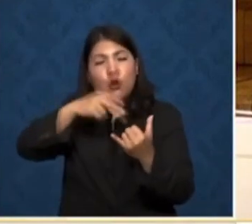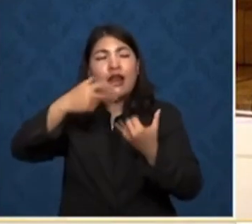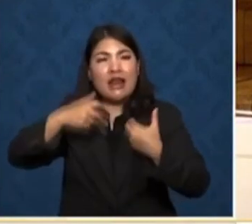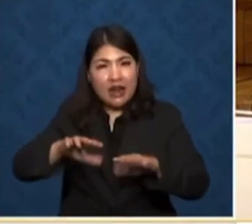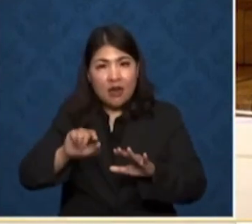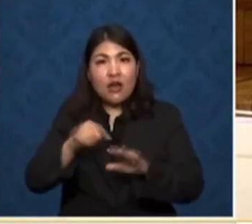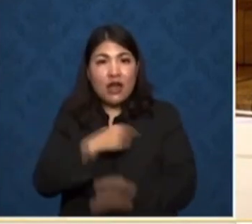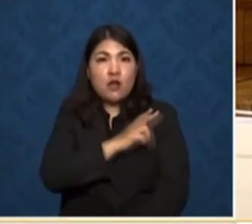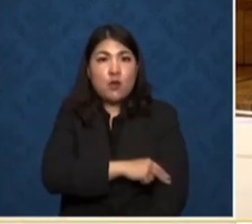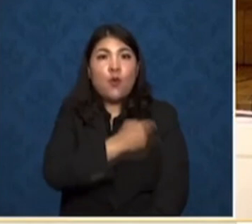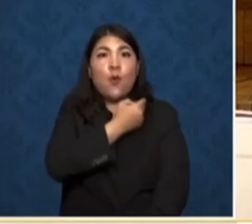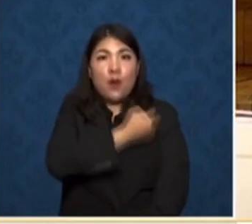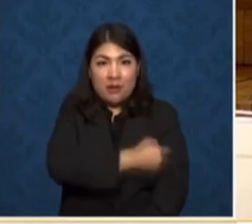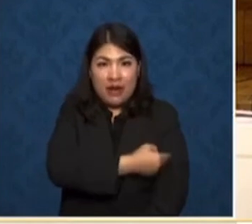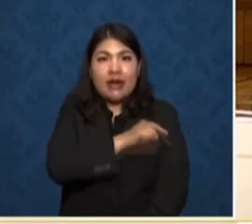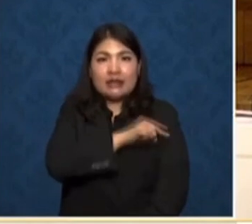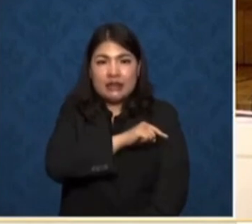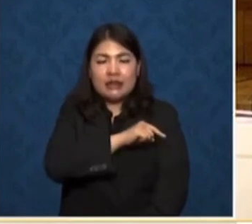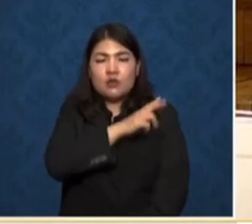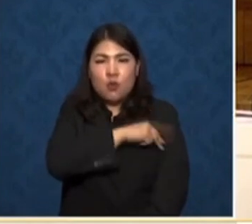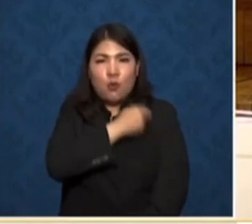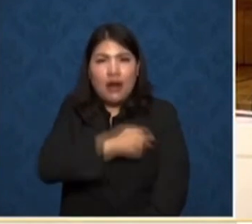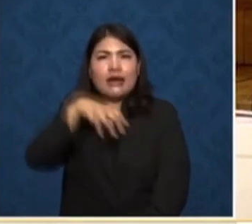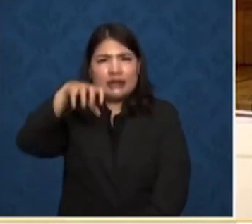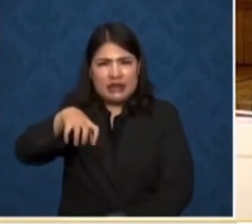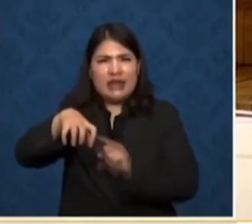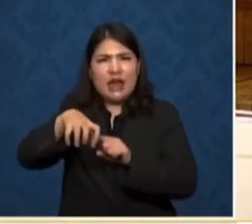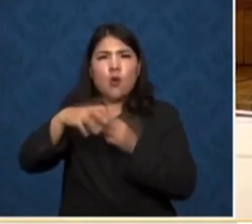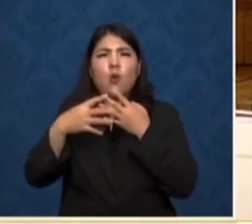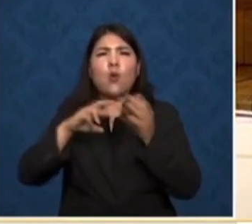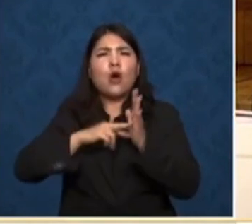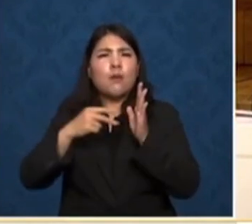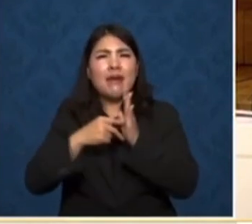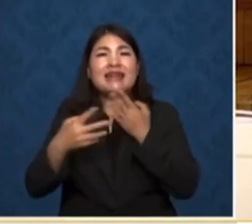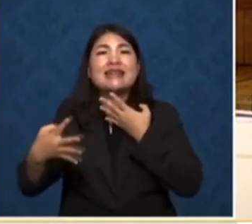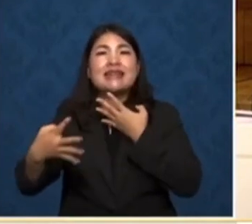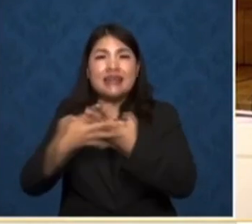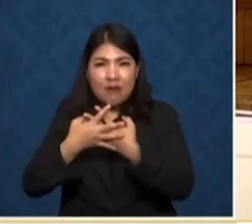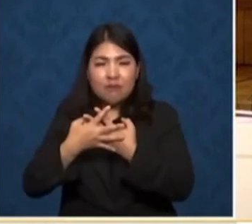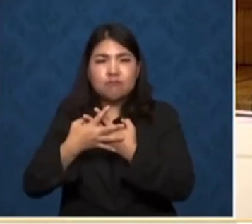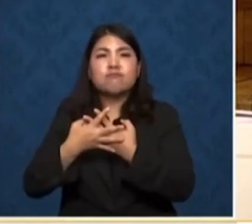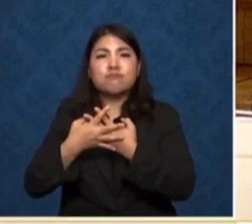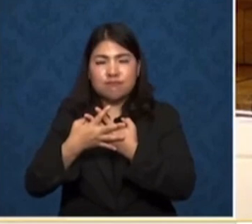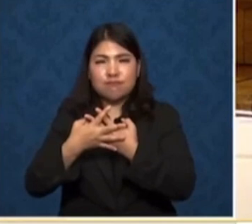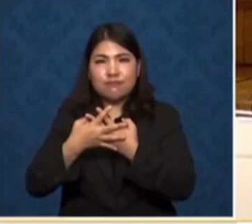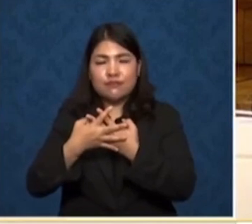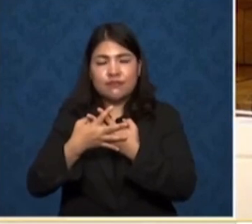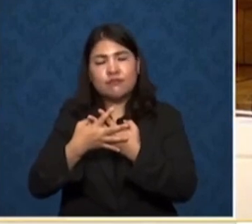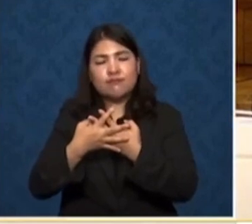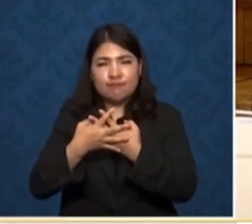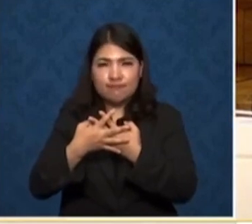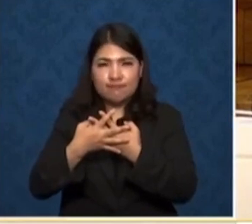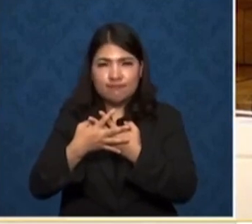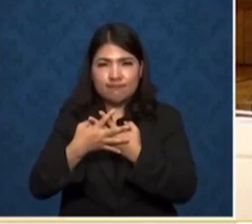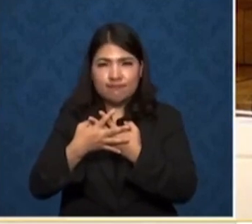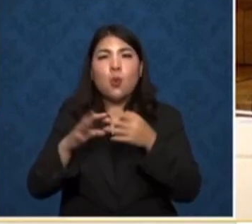โรงพยาบาลสถานที่รักษาคือเรือนจำก็คือท่านก็คือ